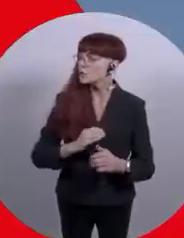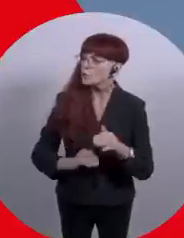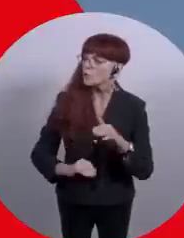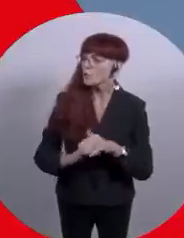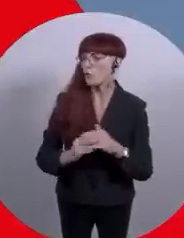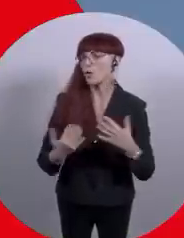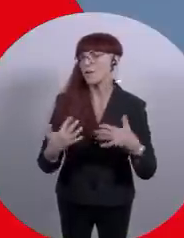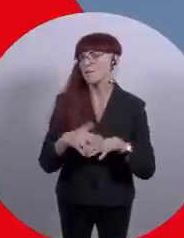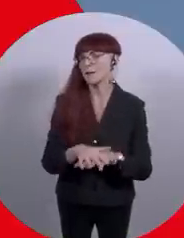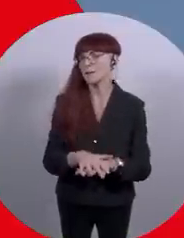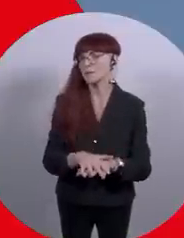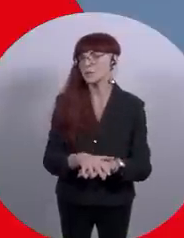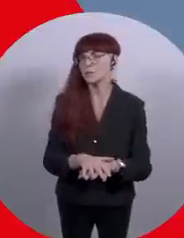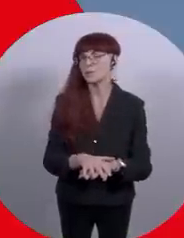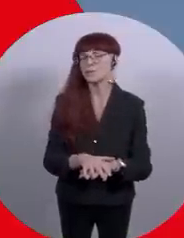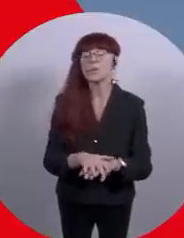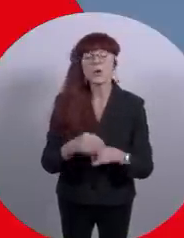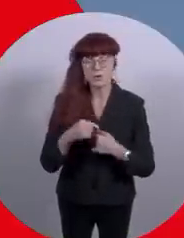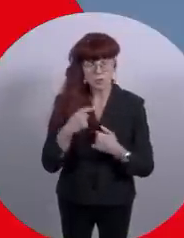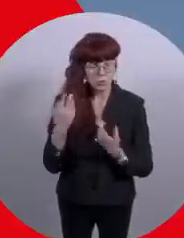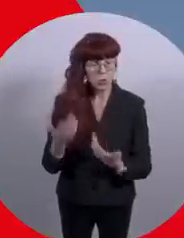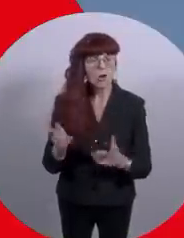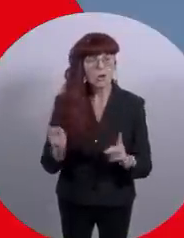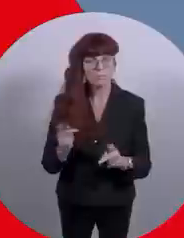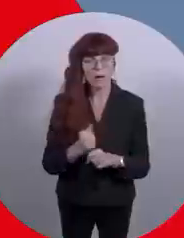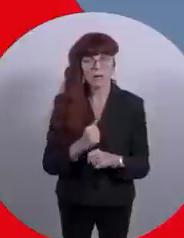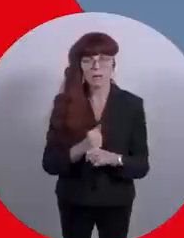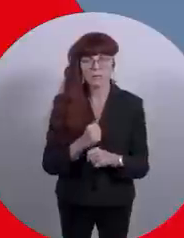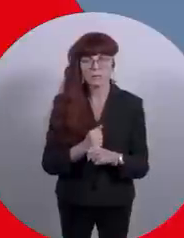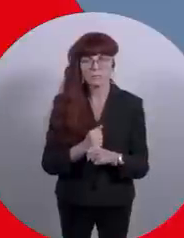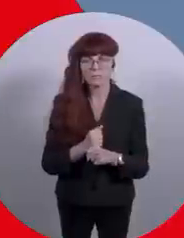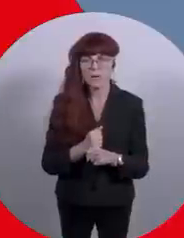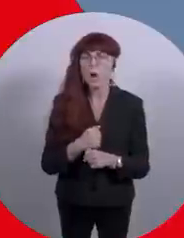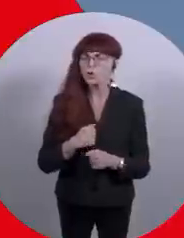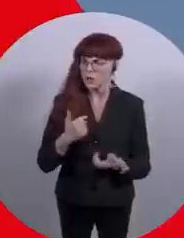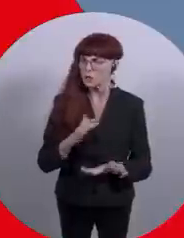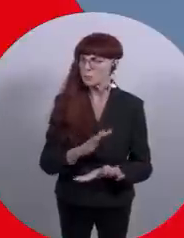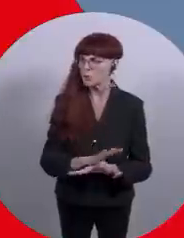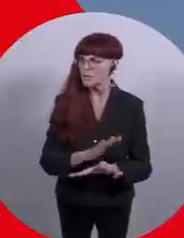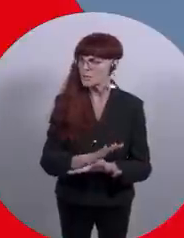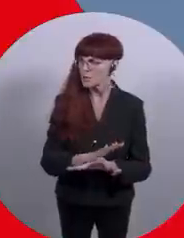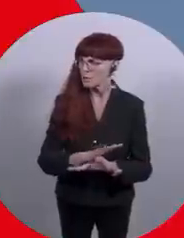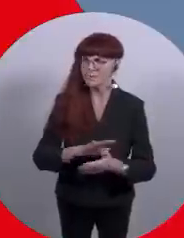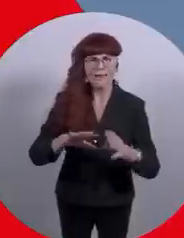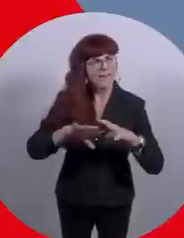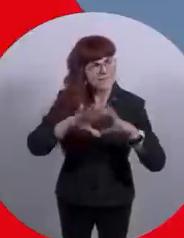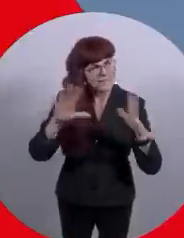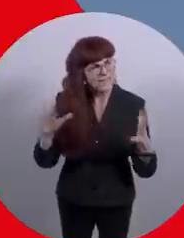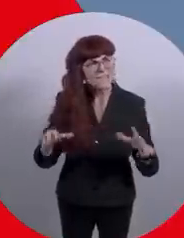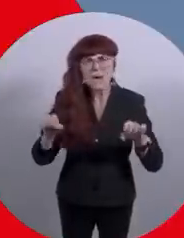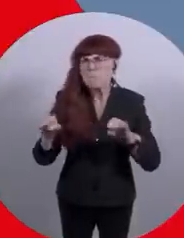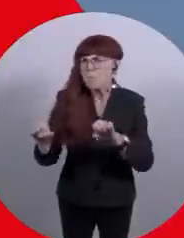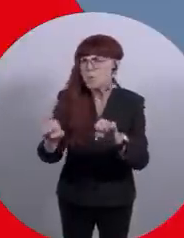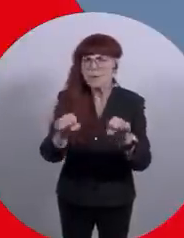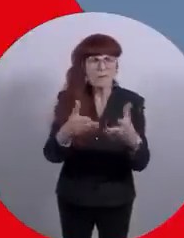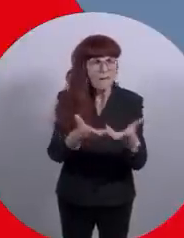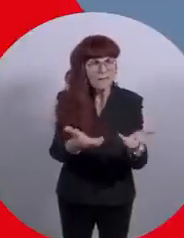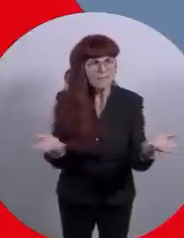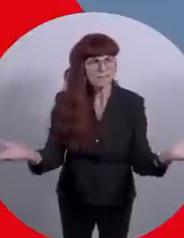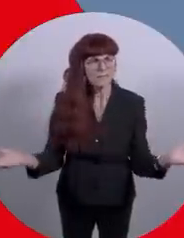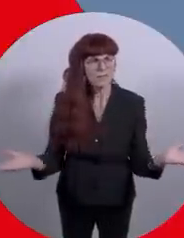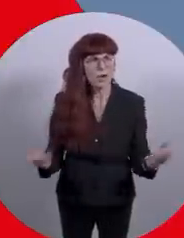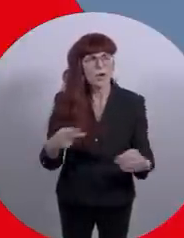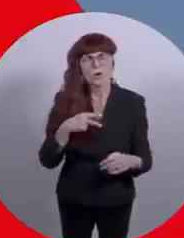geht auch so und ich bin überzeugt davon dass wir mit dem gesamten Potenzial mit dem gesamten Potenzial eine